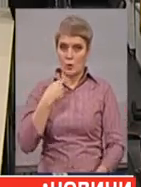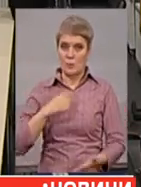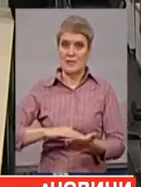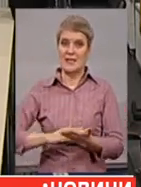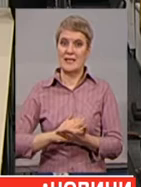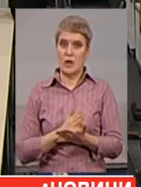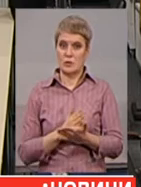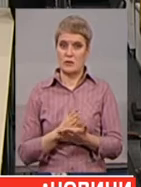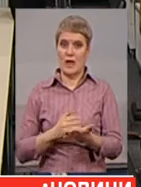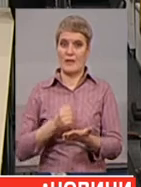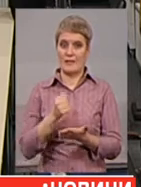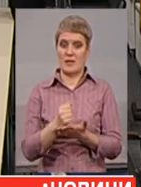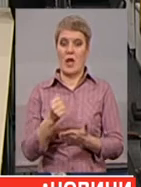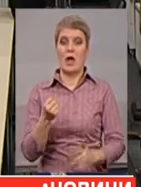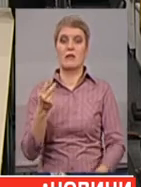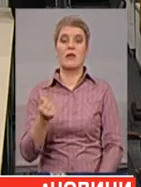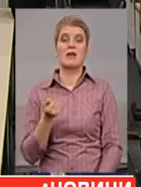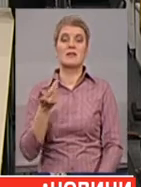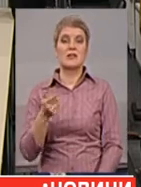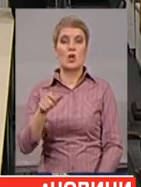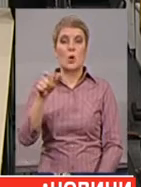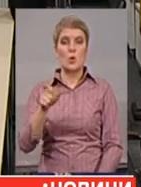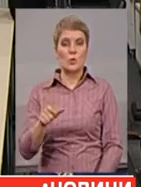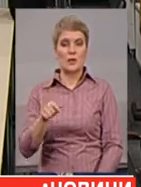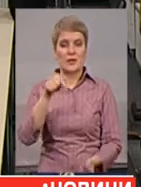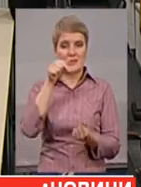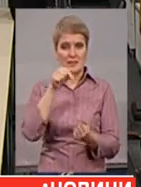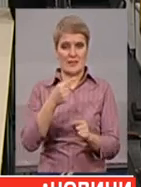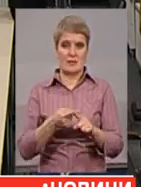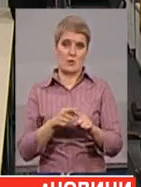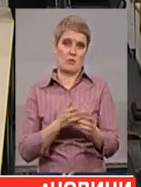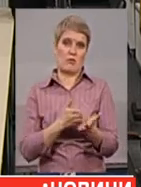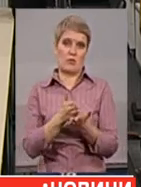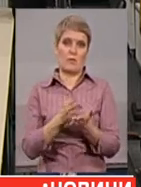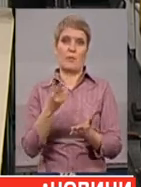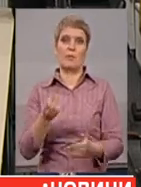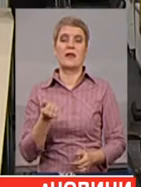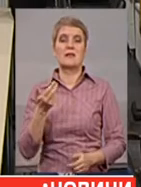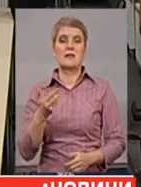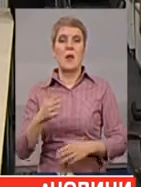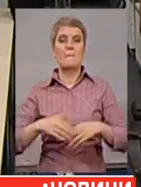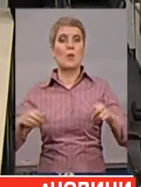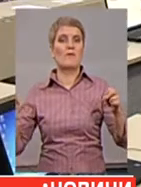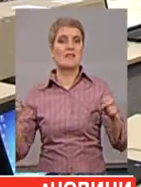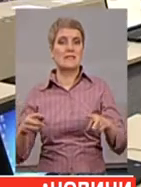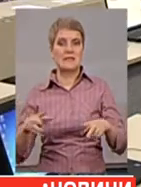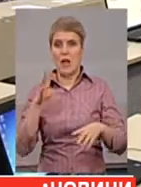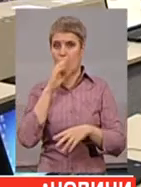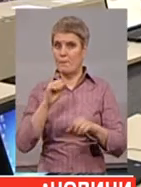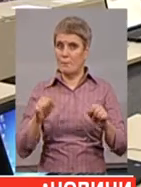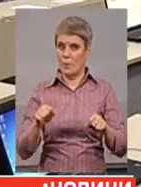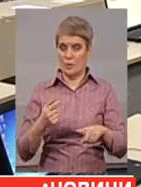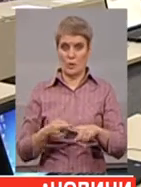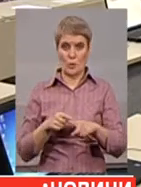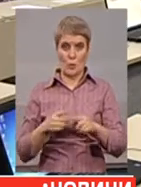кандидатів, наскільки дійсно людина зріла, скажімо, до цієї посади, наскільки вона професійна, наскільки вона спроможна. На цьому етапі